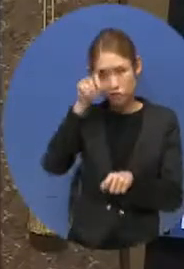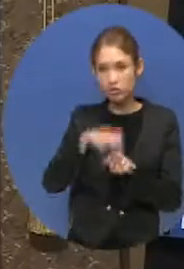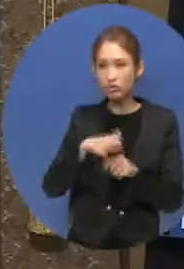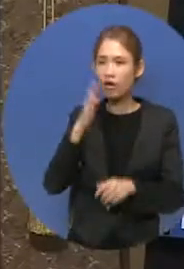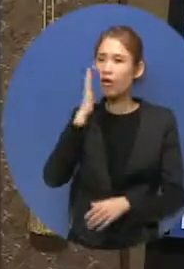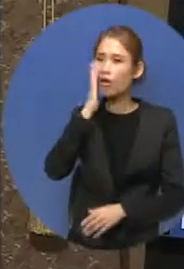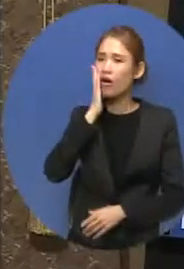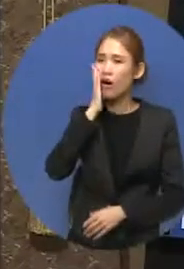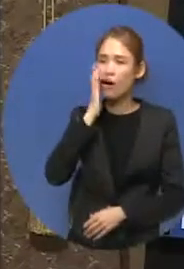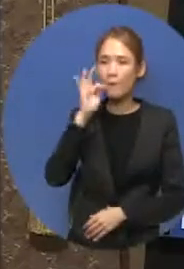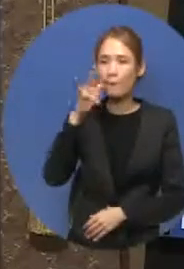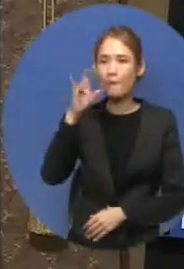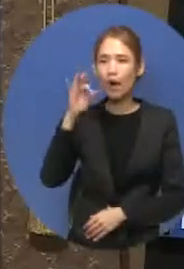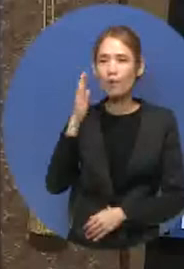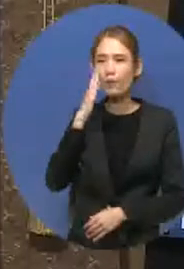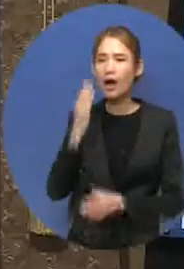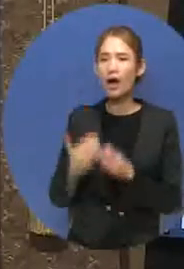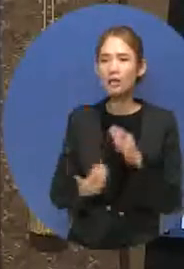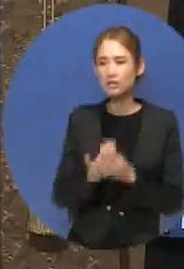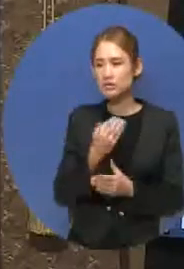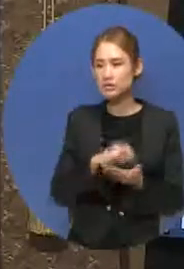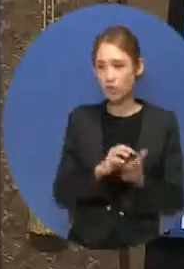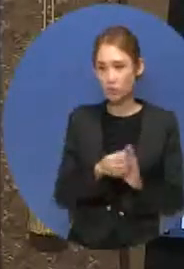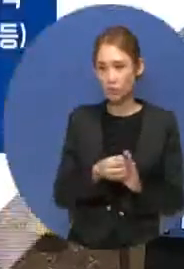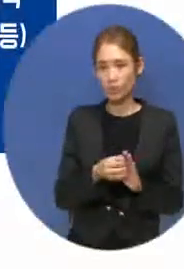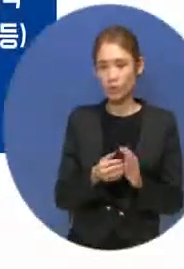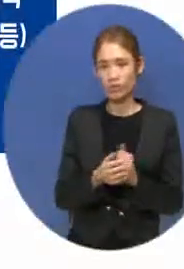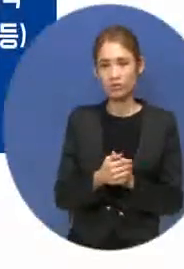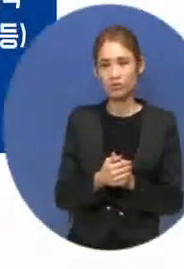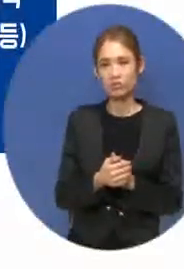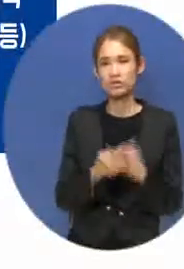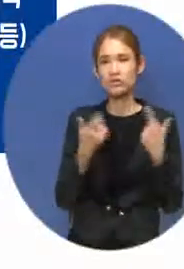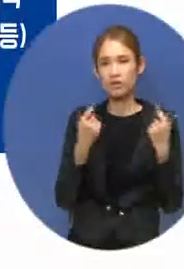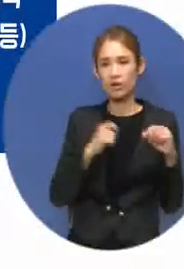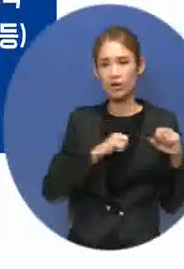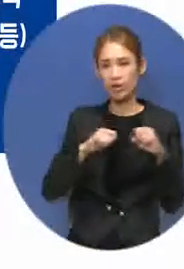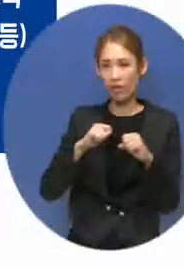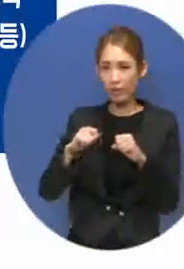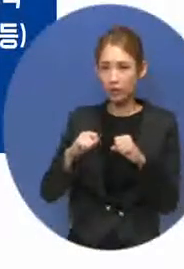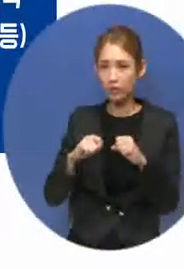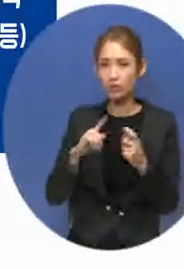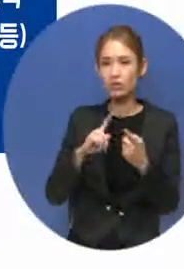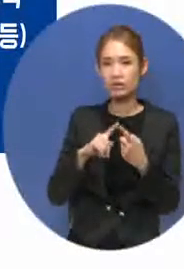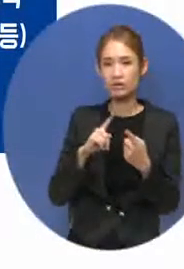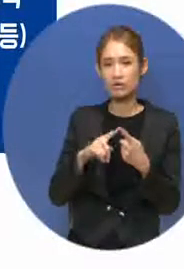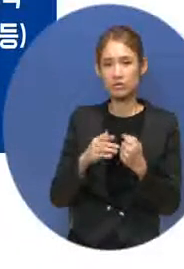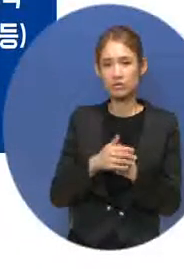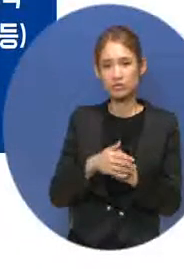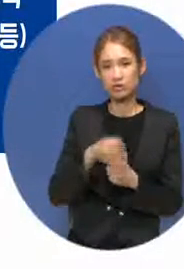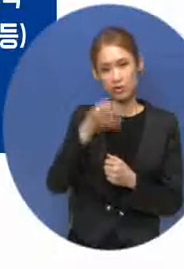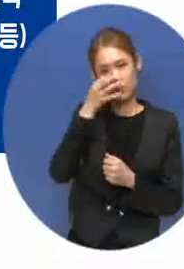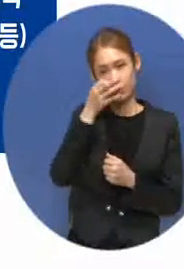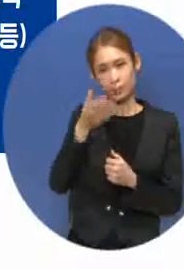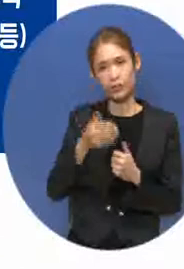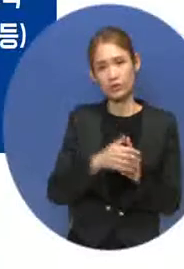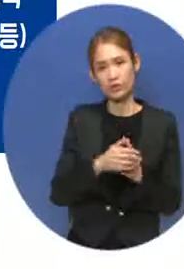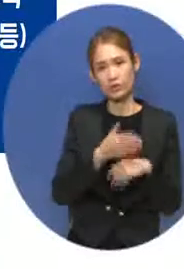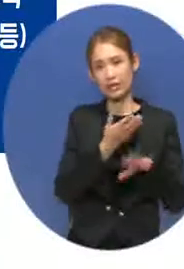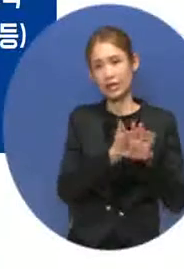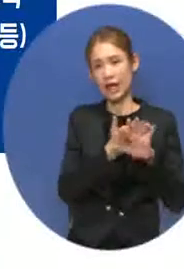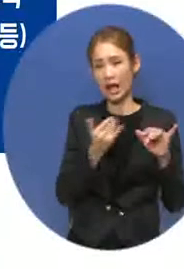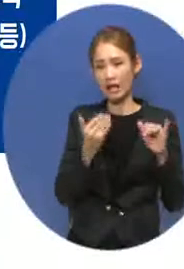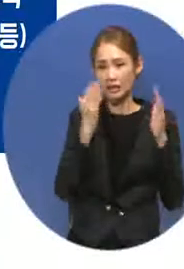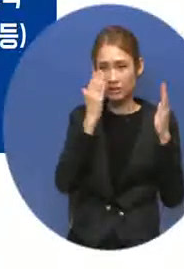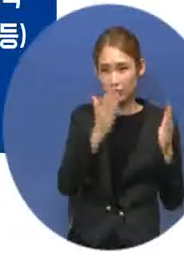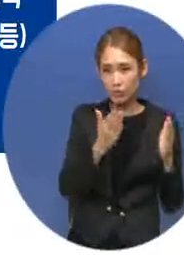시커멓게 멍이 든다라고 한다면 도전적 행동이 될 것입니다. 이런 도전적 행동은 교통을 보시면은 타인을 향해서